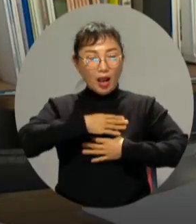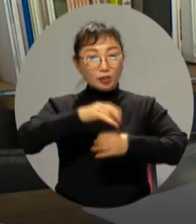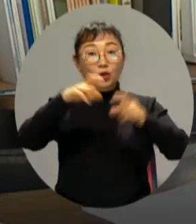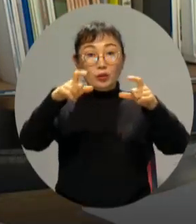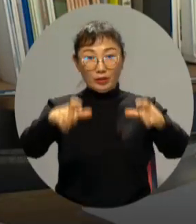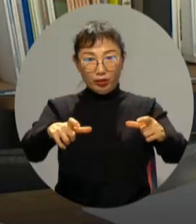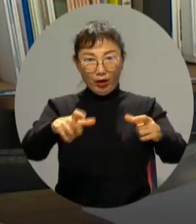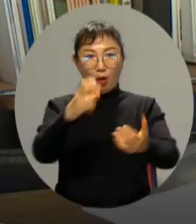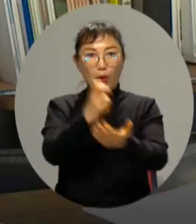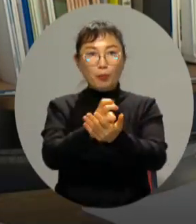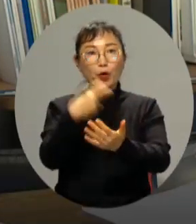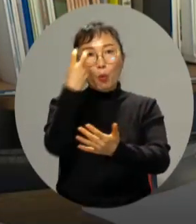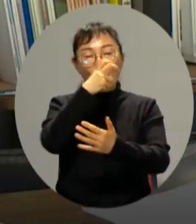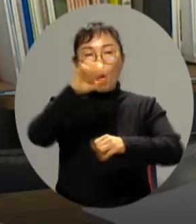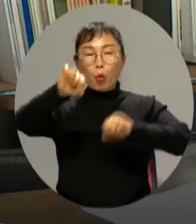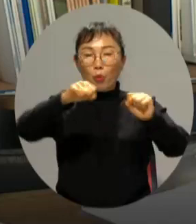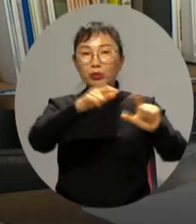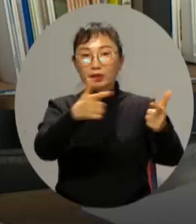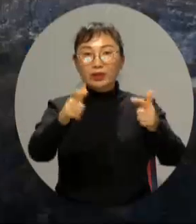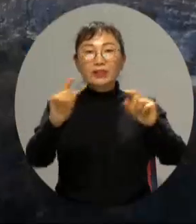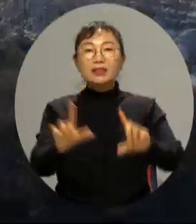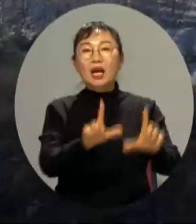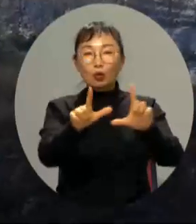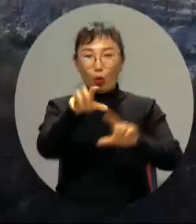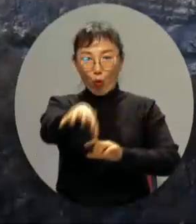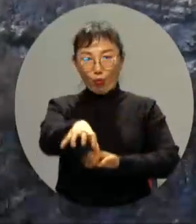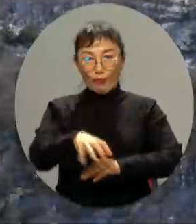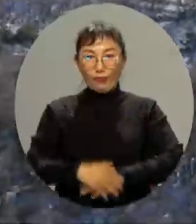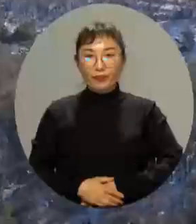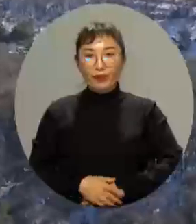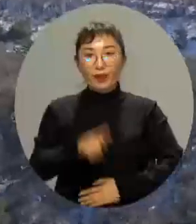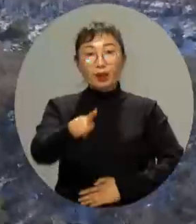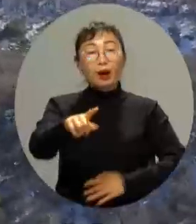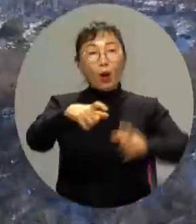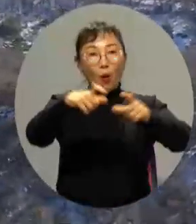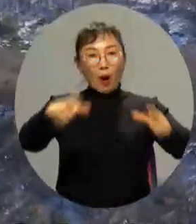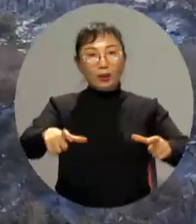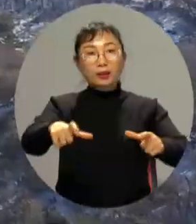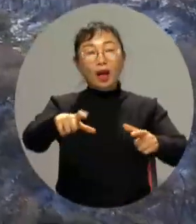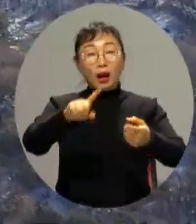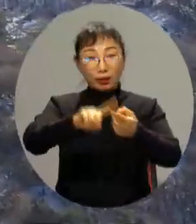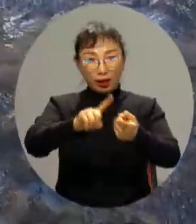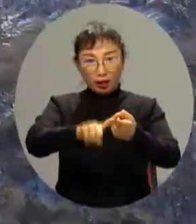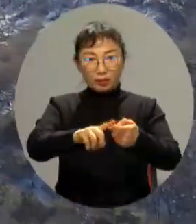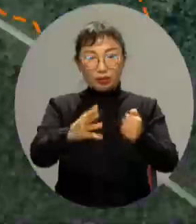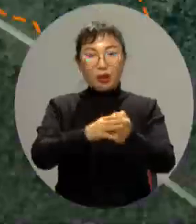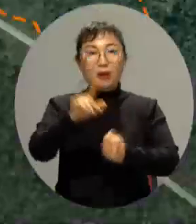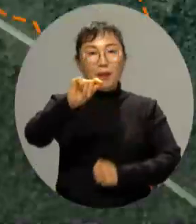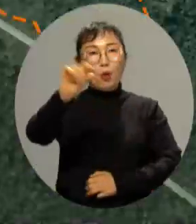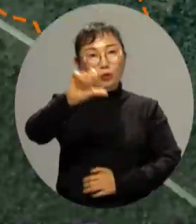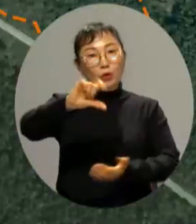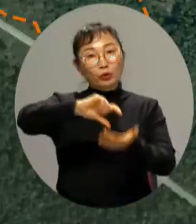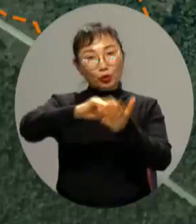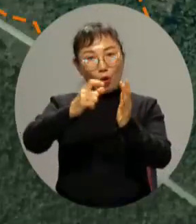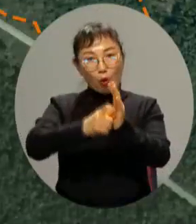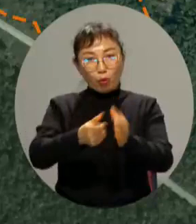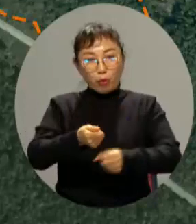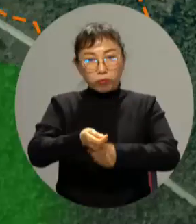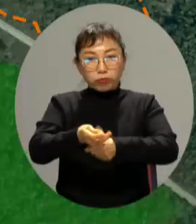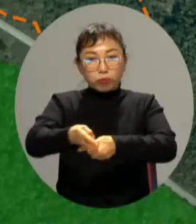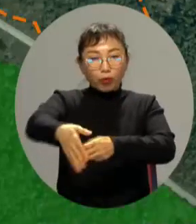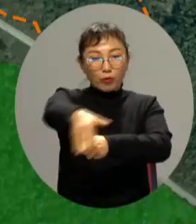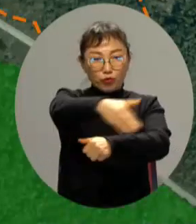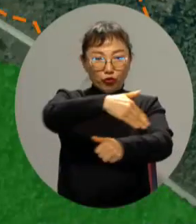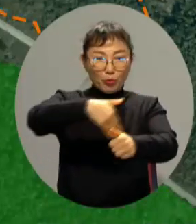안정적이어서 법적 보호종들이 서식을 하고 있는. 확장 예정 부지 내에도 15,000제곱미터가량의 보전구역이 지정돼